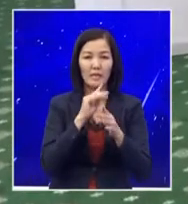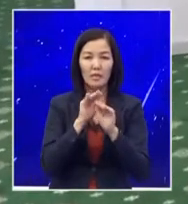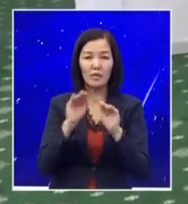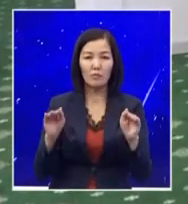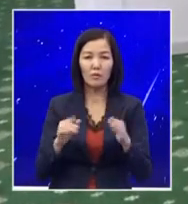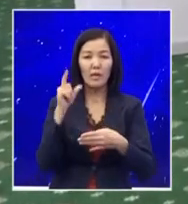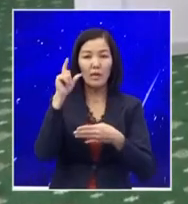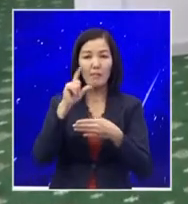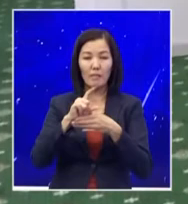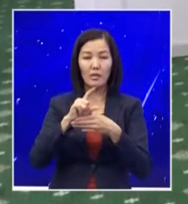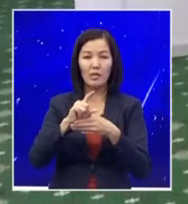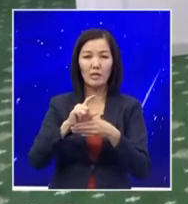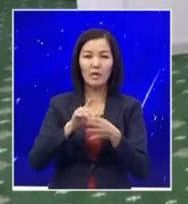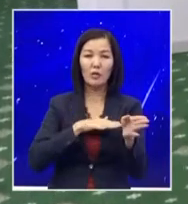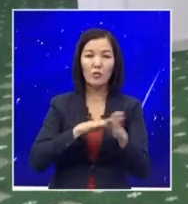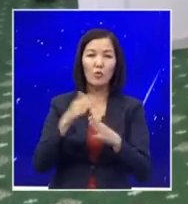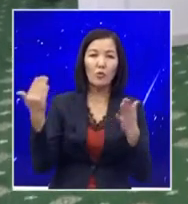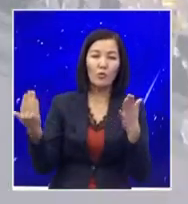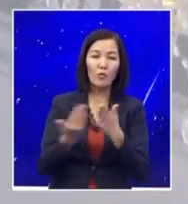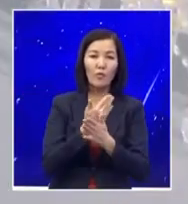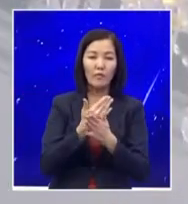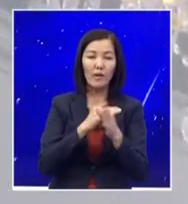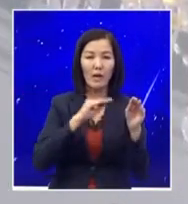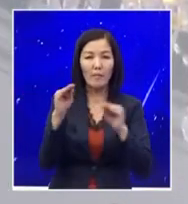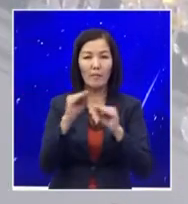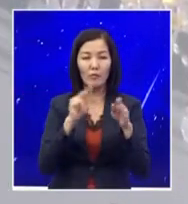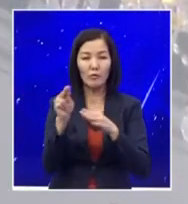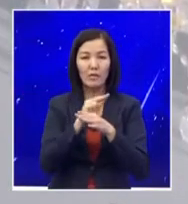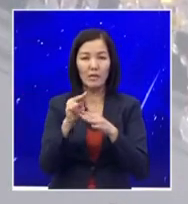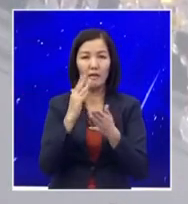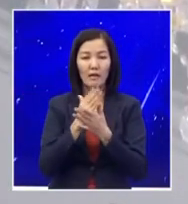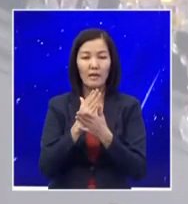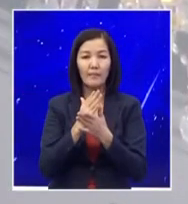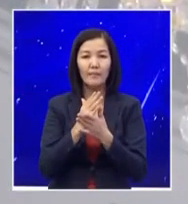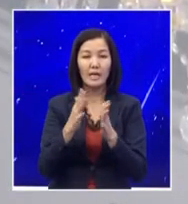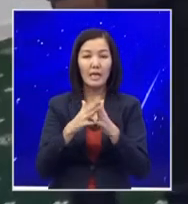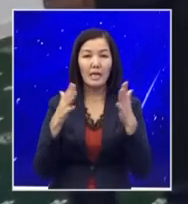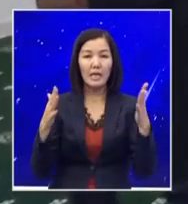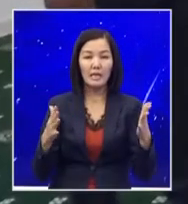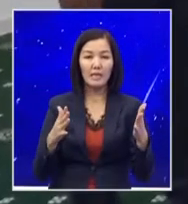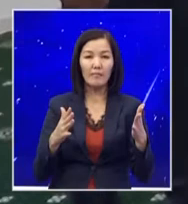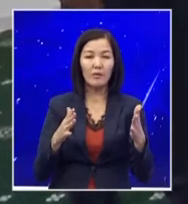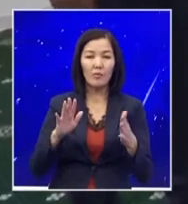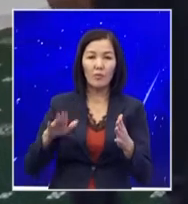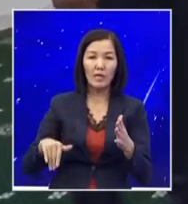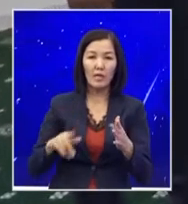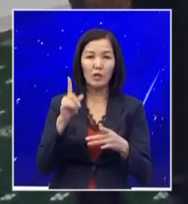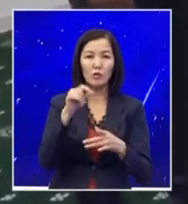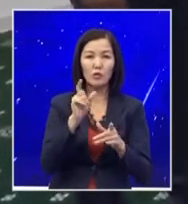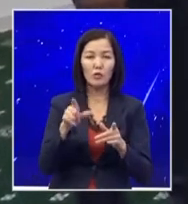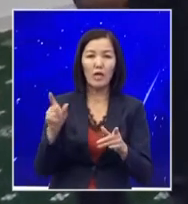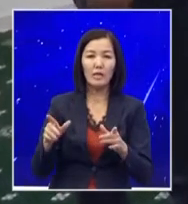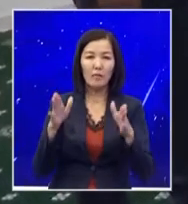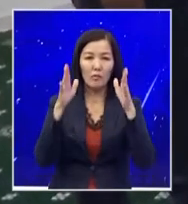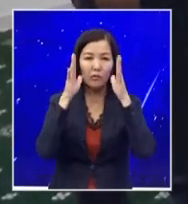Мешіт жаңаға бергісіз толық заманауи жөндеу жасалыпты. Ең бастысы іргесі кеңітіліпті. Арт жағынан тағы да 100 адам құлшылық